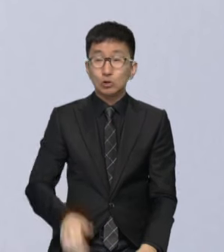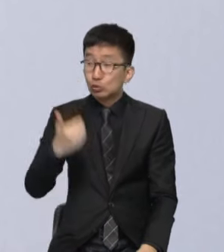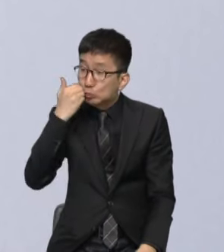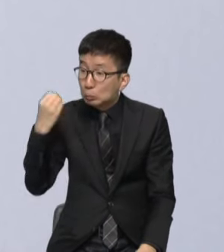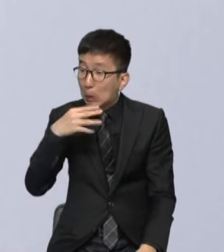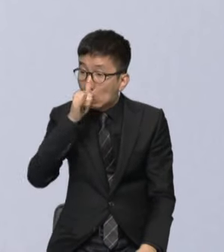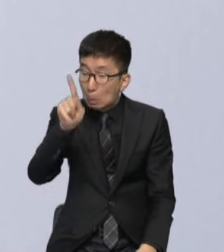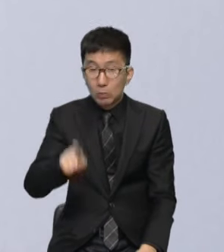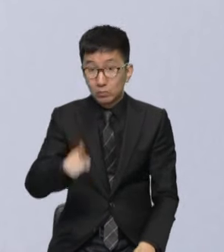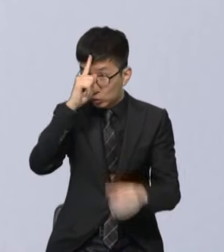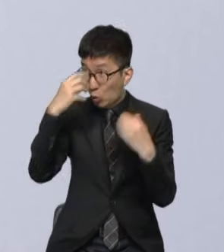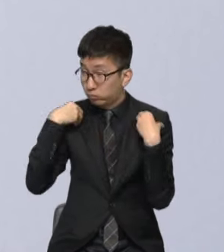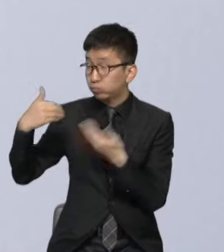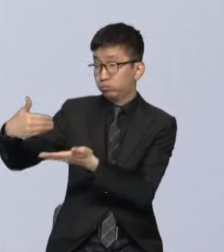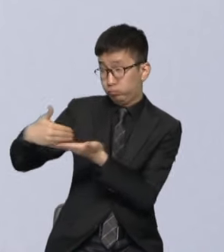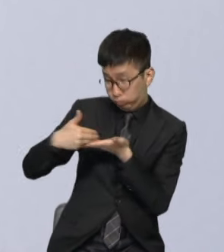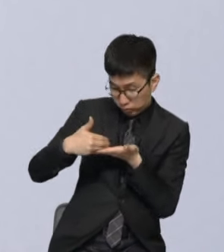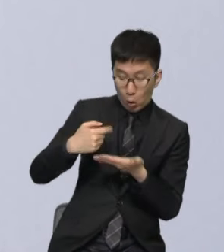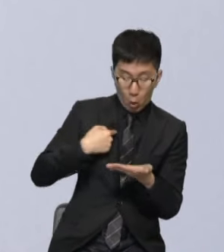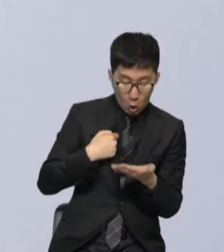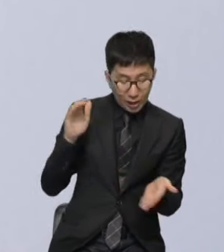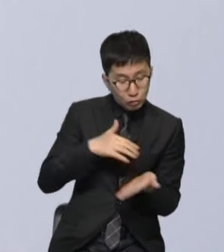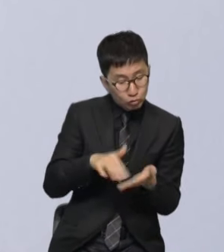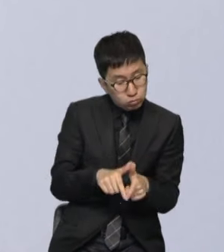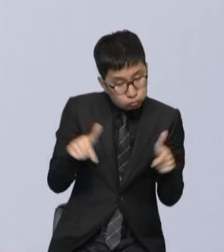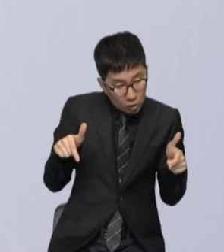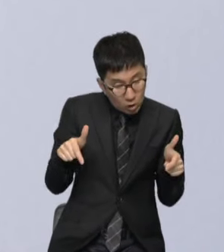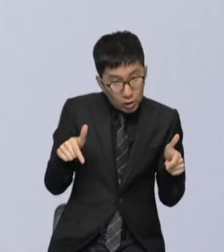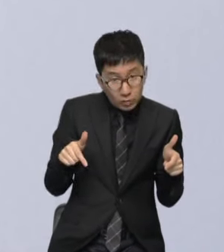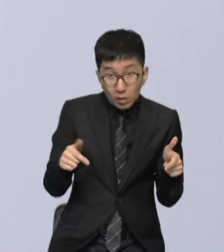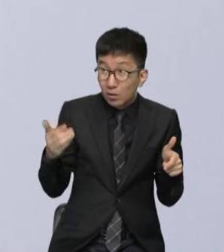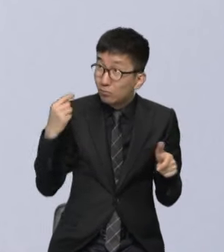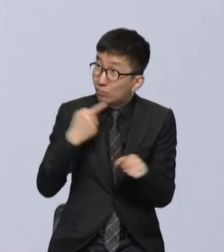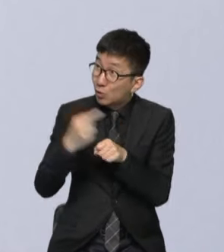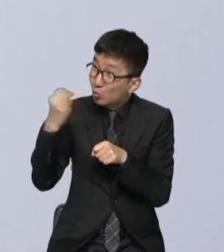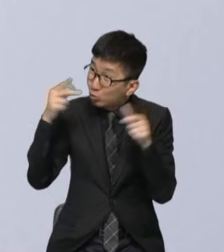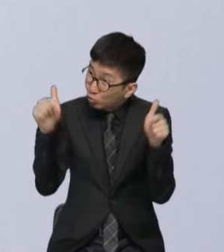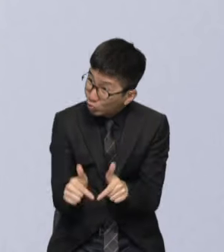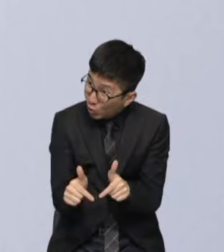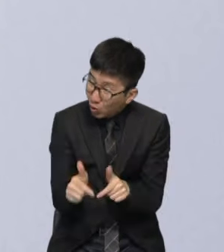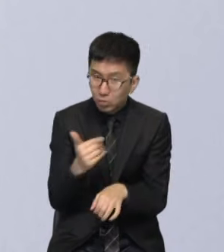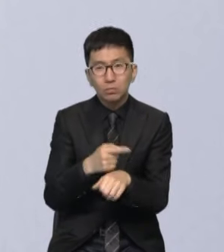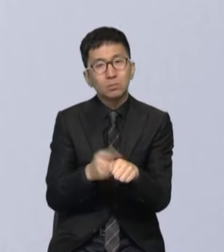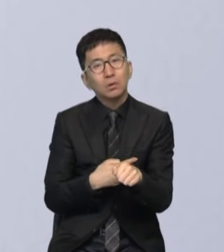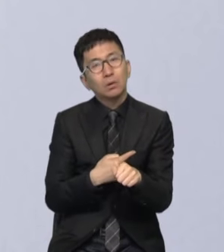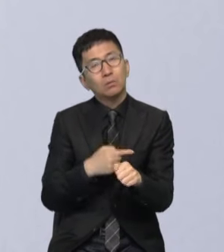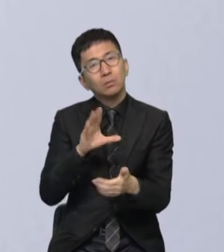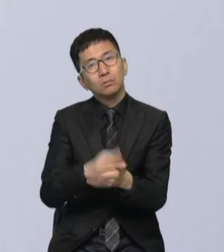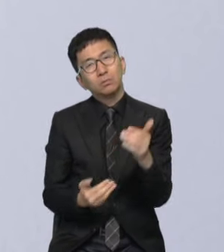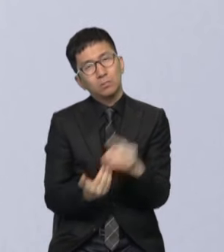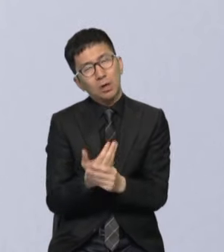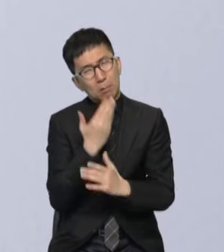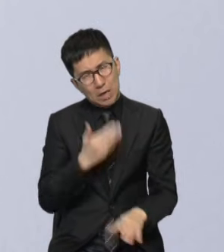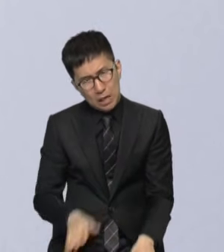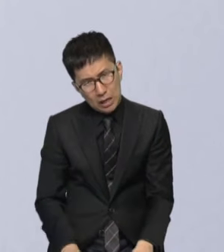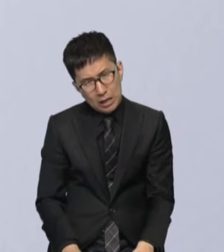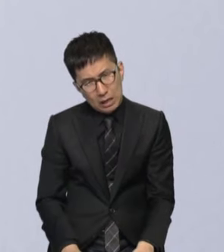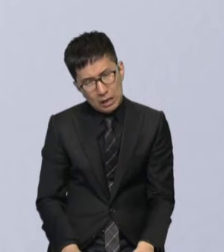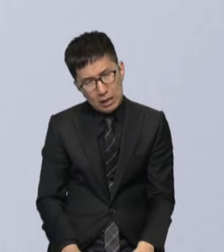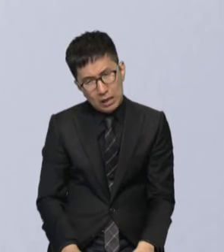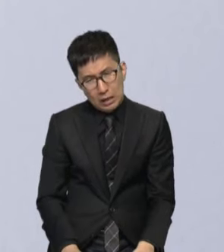관계자는 정부 한 대로 정원을 늘렸는데 만약 내년에 다시 줄이겠다고 하면 장기적인 학사 운영에 혼란이 생긴다며